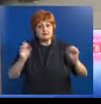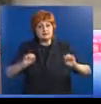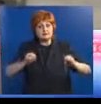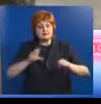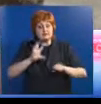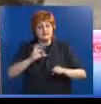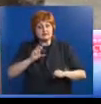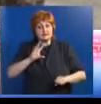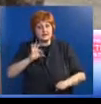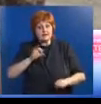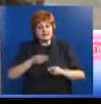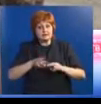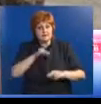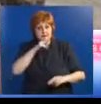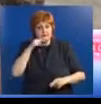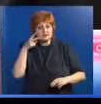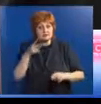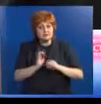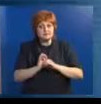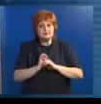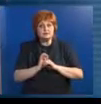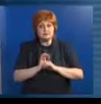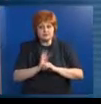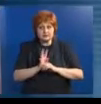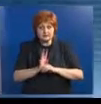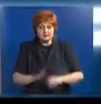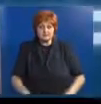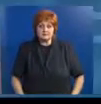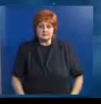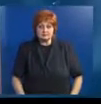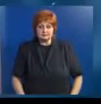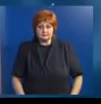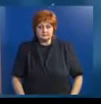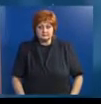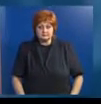квадросерии «Кэнам Трофи Раша 2014».